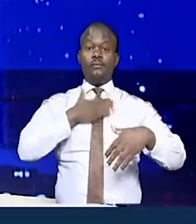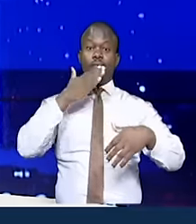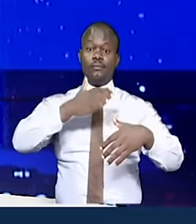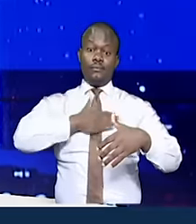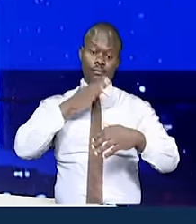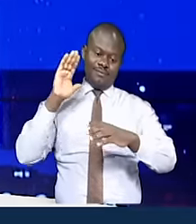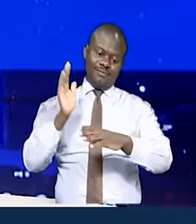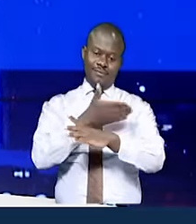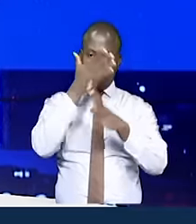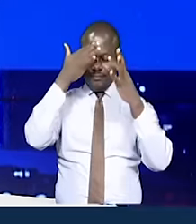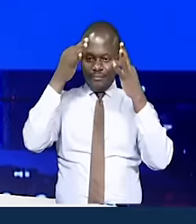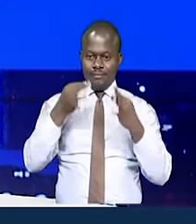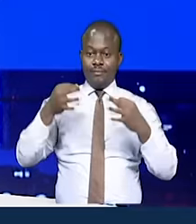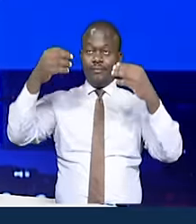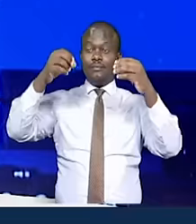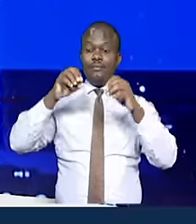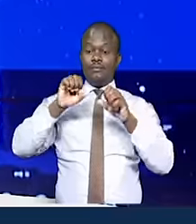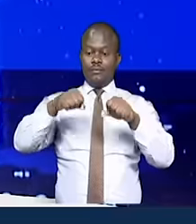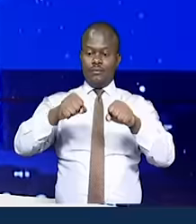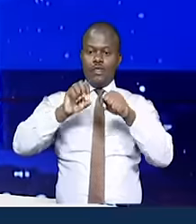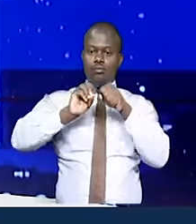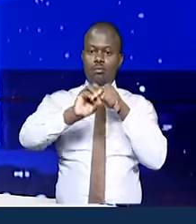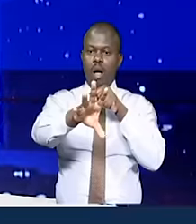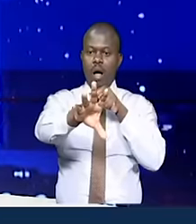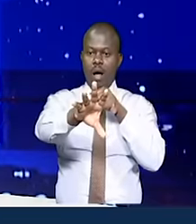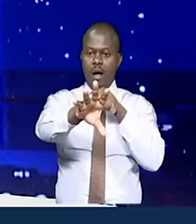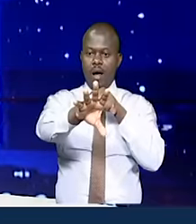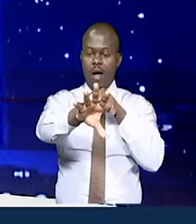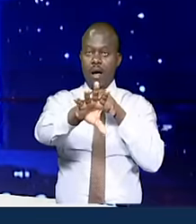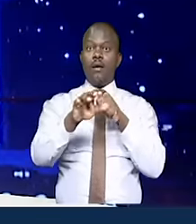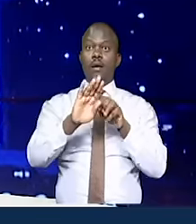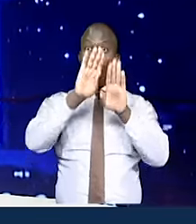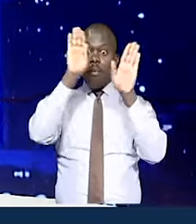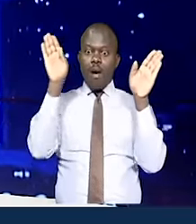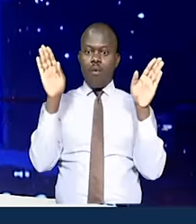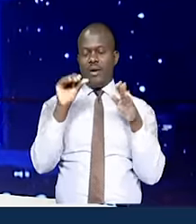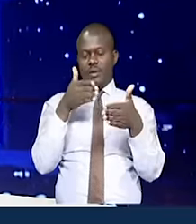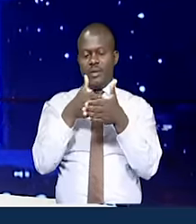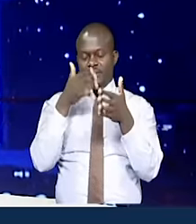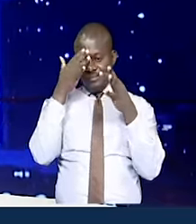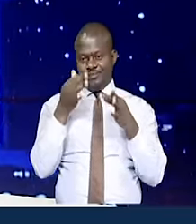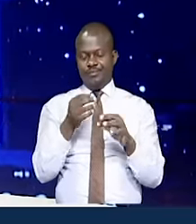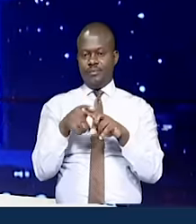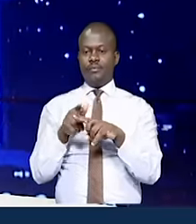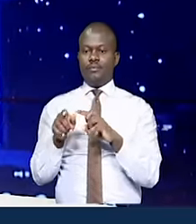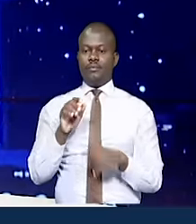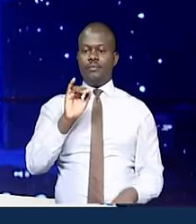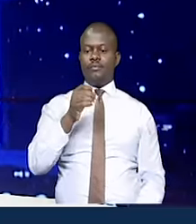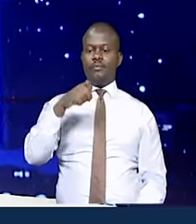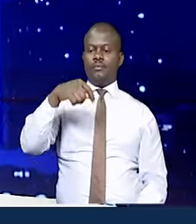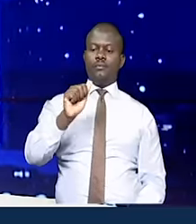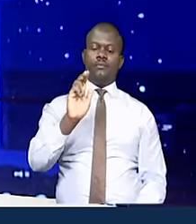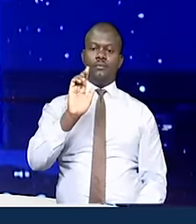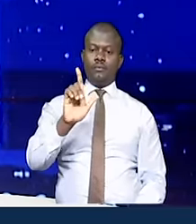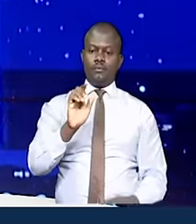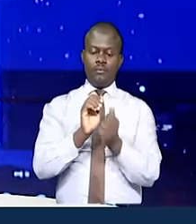kurwaho ry'icyemezo cyo gucana amatara ku manywa y'ihangu n'ibindi byemezo byajyaga bibabangamira mugenzi wacu Jean Paul Manira ari kumwe na